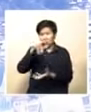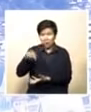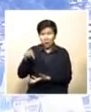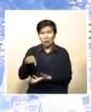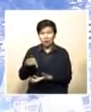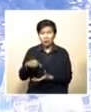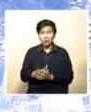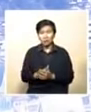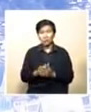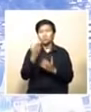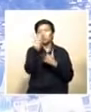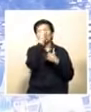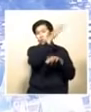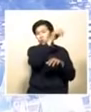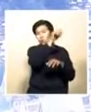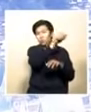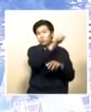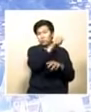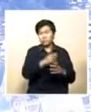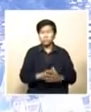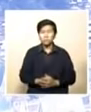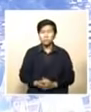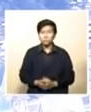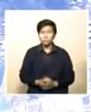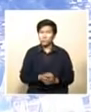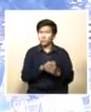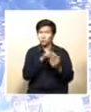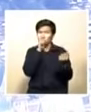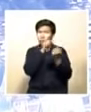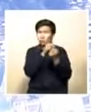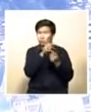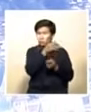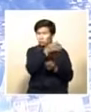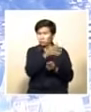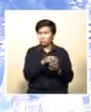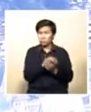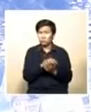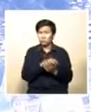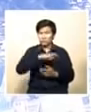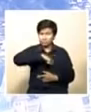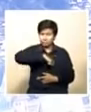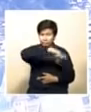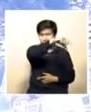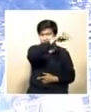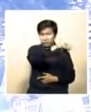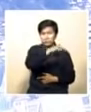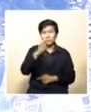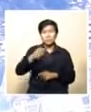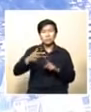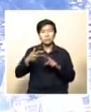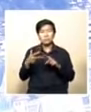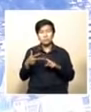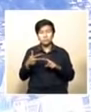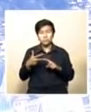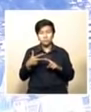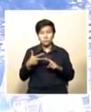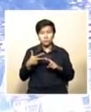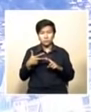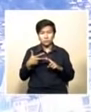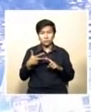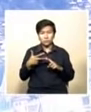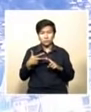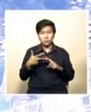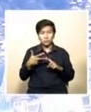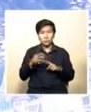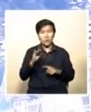47เขาบอกว่าแม้จะส่งออกได้แต่ถ้ารัฐมีมาตรการเพื่อความมั่นคงอาจจะห้ามส่งออก